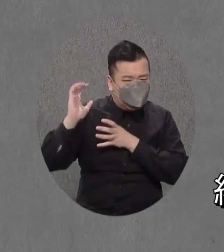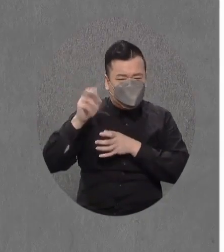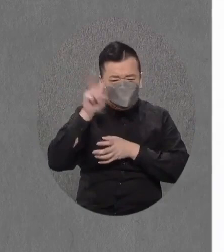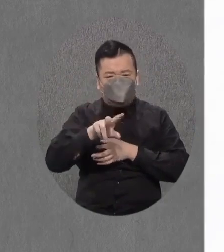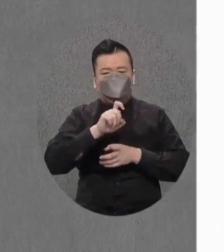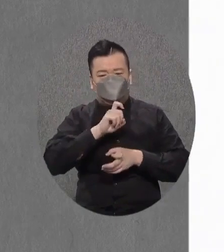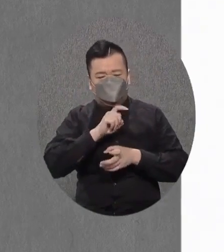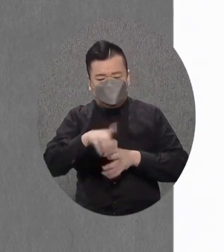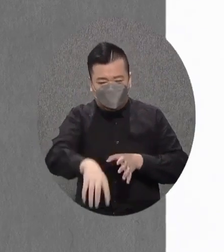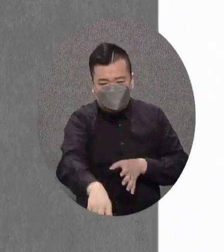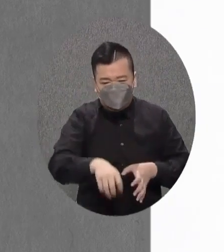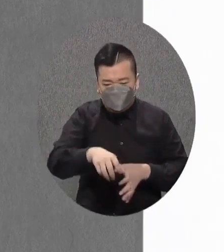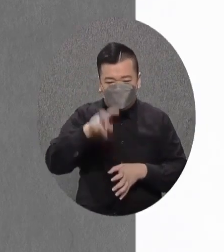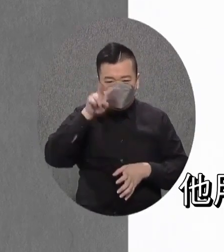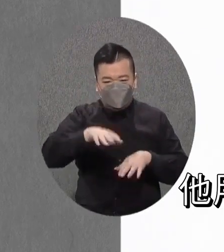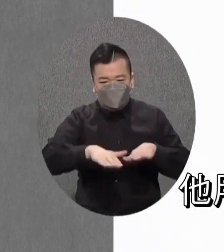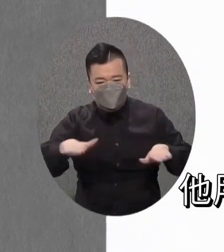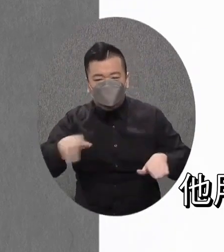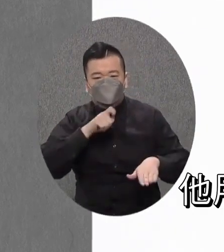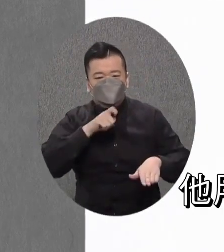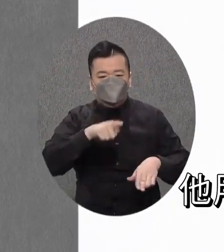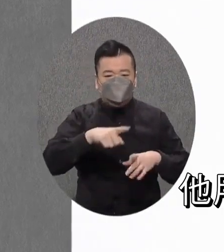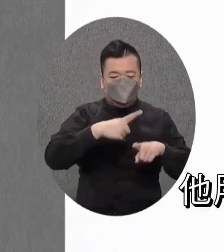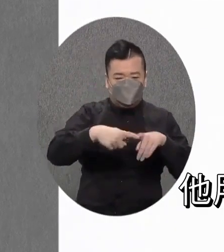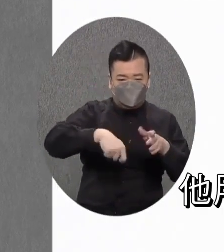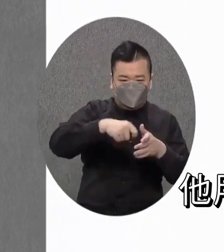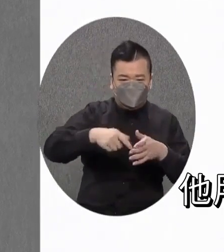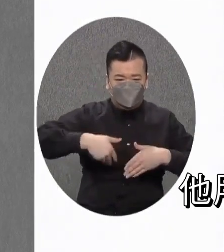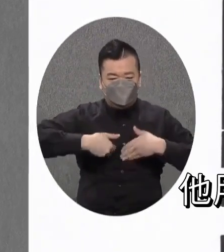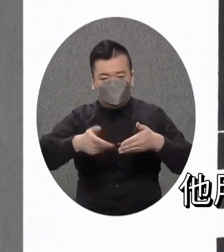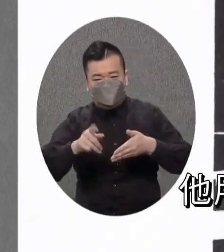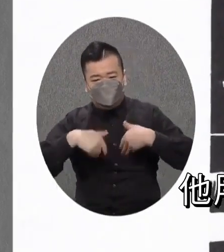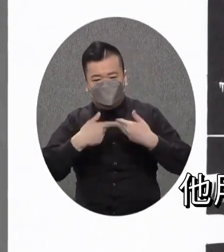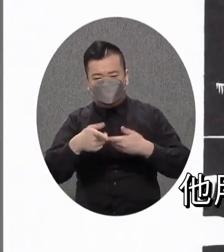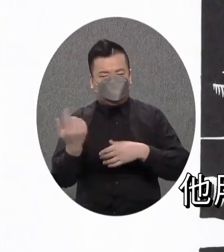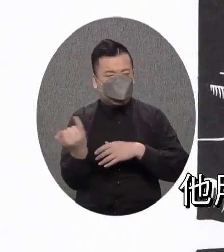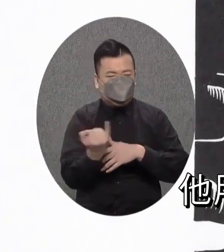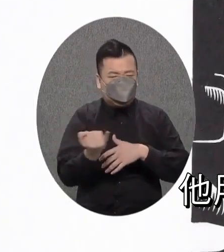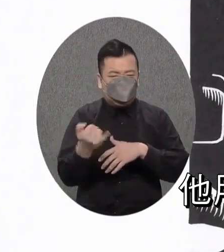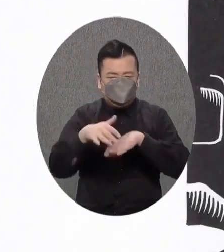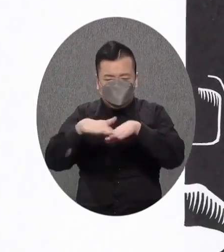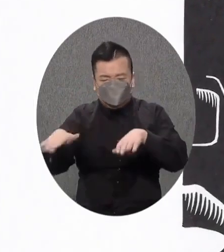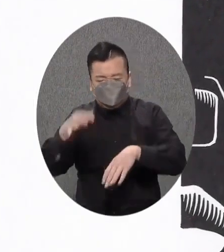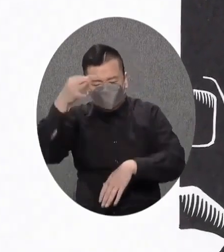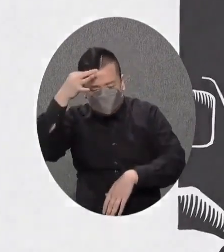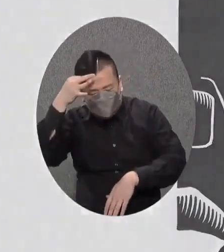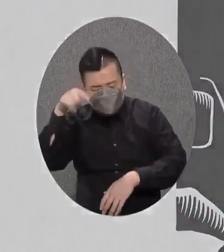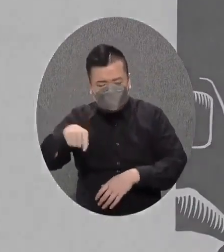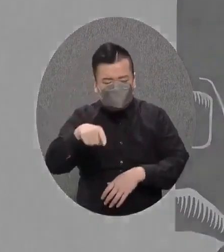者，有啲甚至係細路仔嚟噶。佢就用木刻版畫去表達咗對低下階層嘅同情。